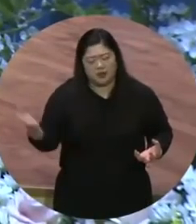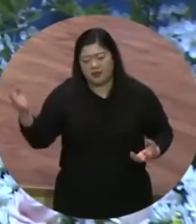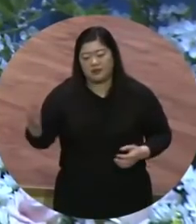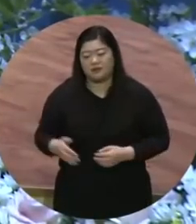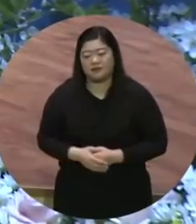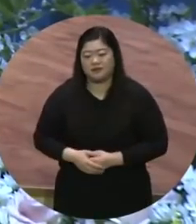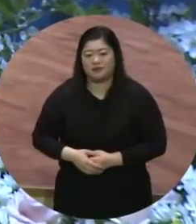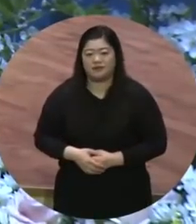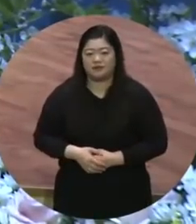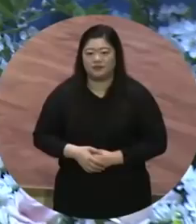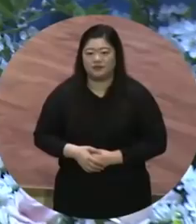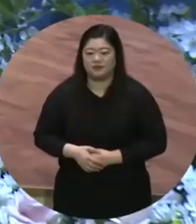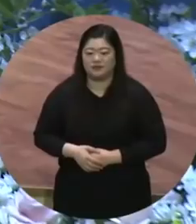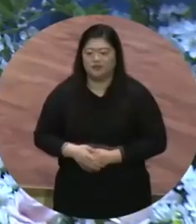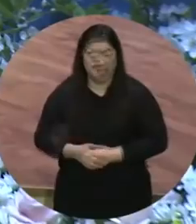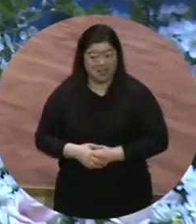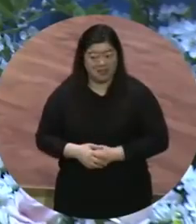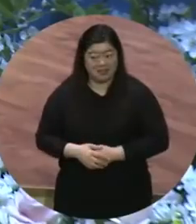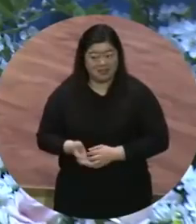미안합니다. 머리 그래도 빠진 건 아니지만.